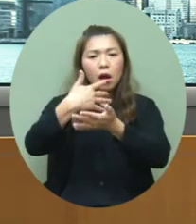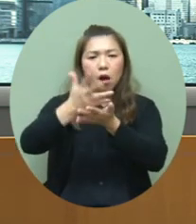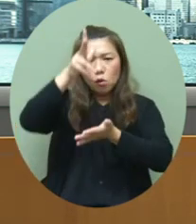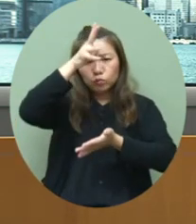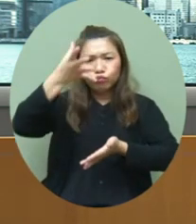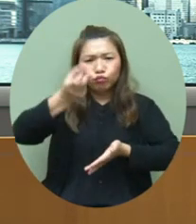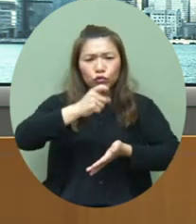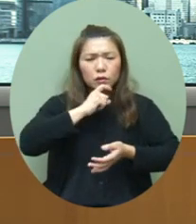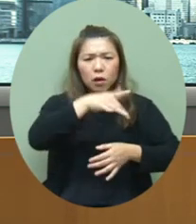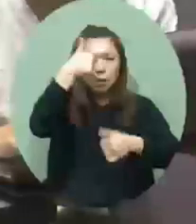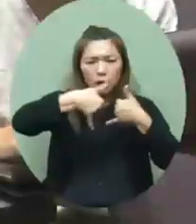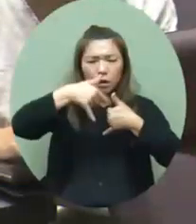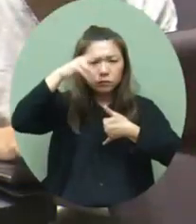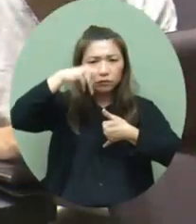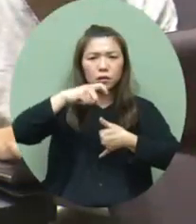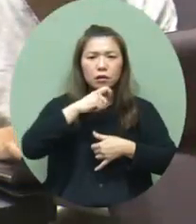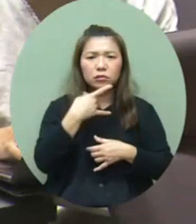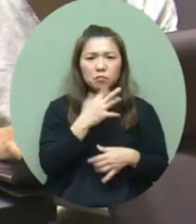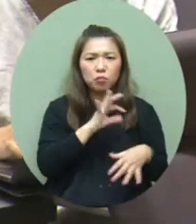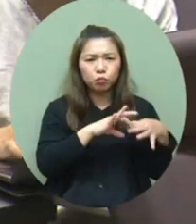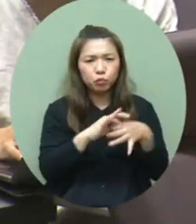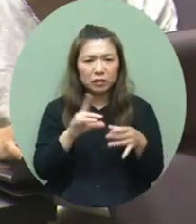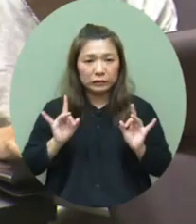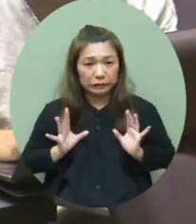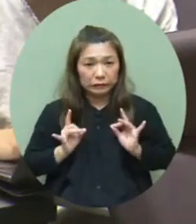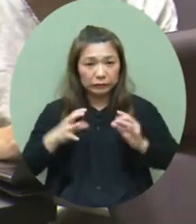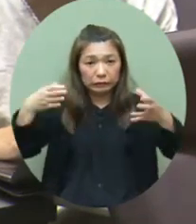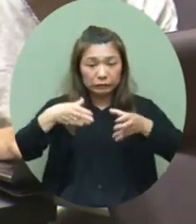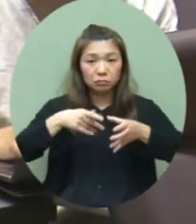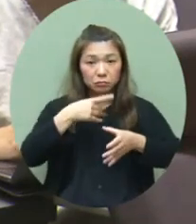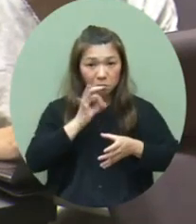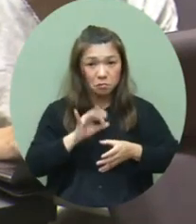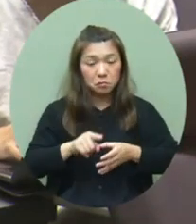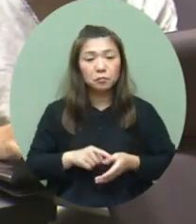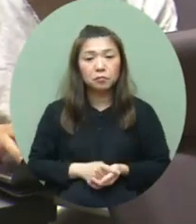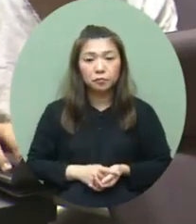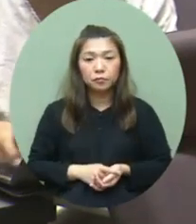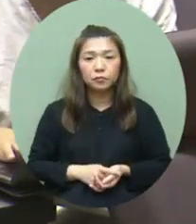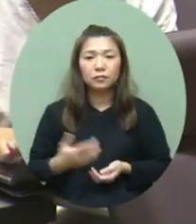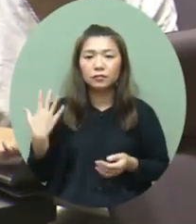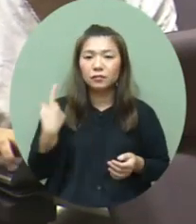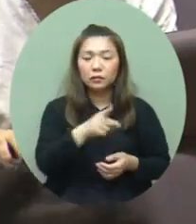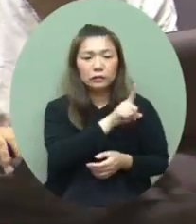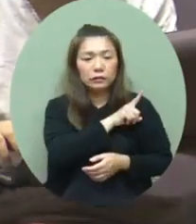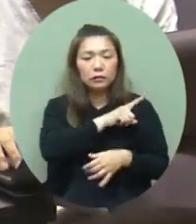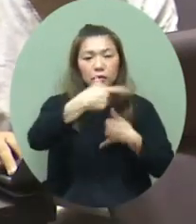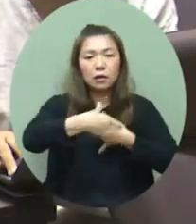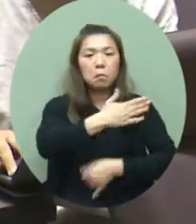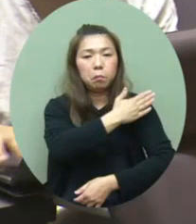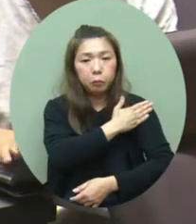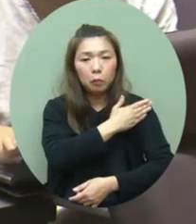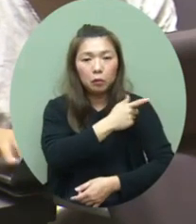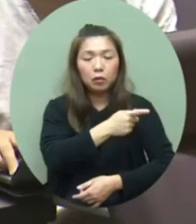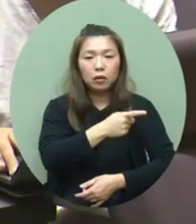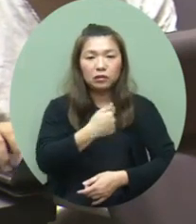密接觸者？同埋當中有冇涉及到一啲私下嘅聚會咧？另外想問一下會唔會因為佢哋個人嘅職務需要咧，可能